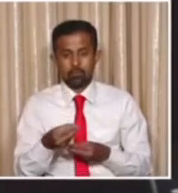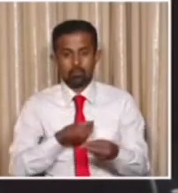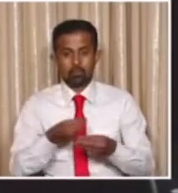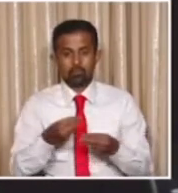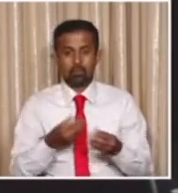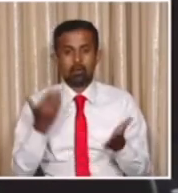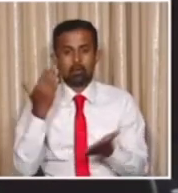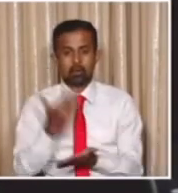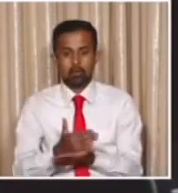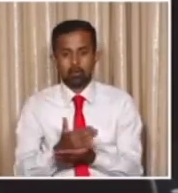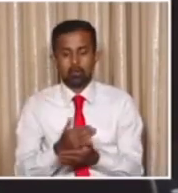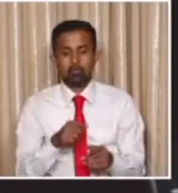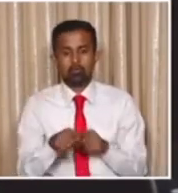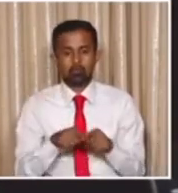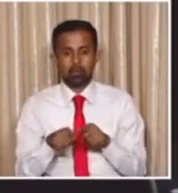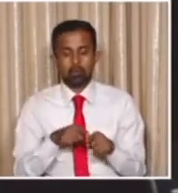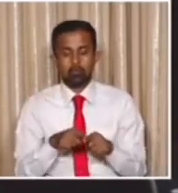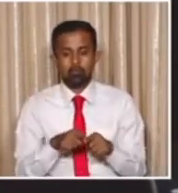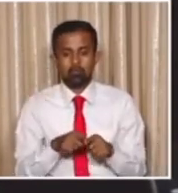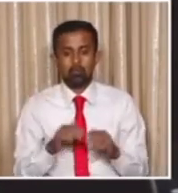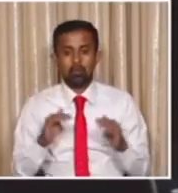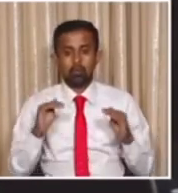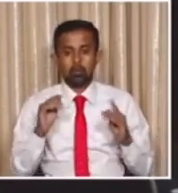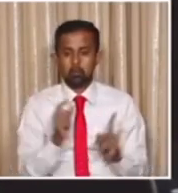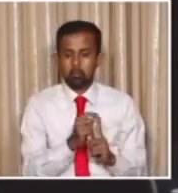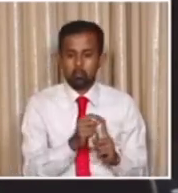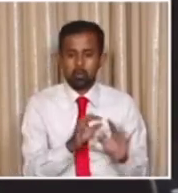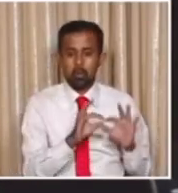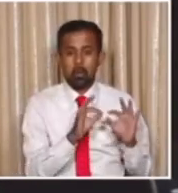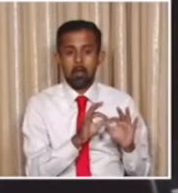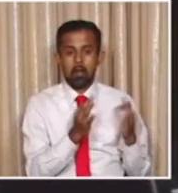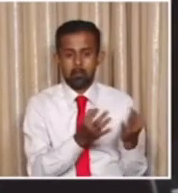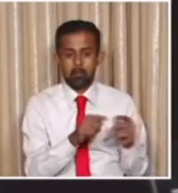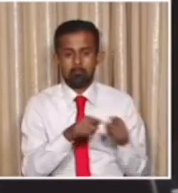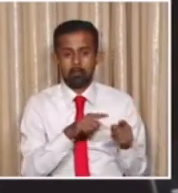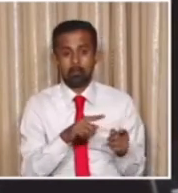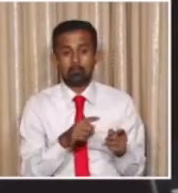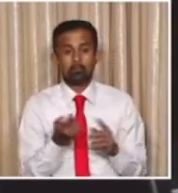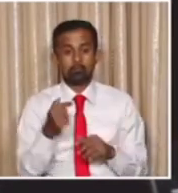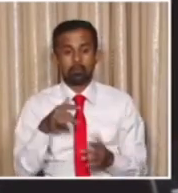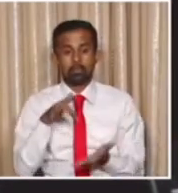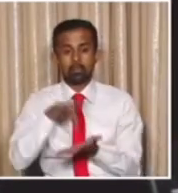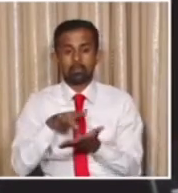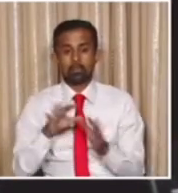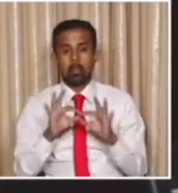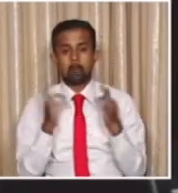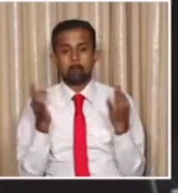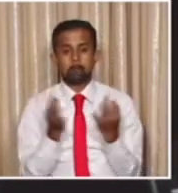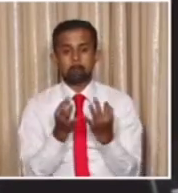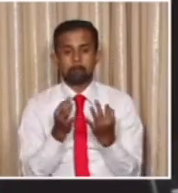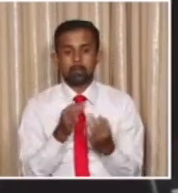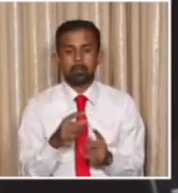නතර කරනවා මේ විදිහේ විශේෂයෙන්ම පහළ පන්තිය වගේම අන් කවරදාටත් වඩා මධ්‍යම පාන්තික ජන සමාජයේ